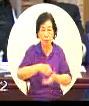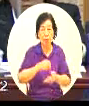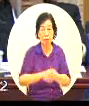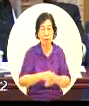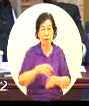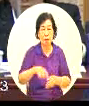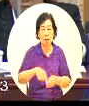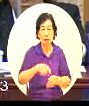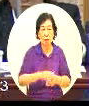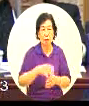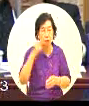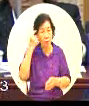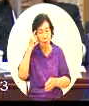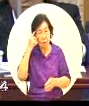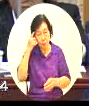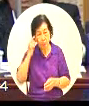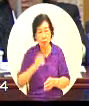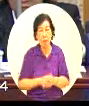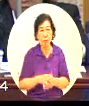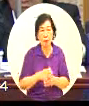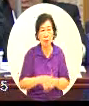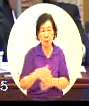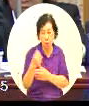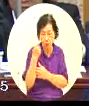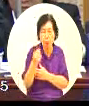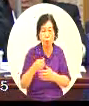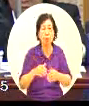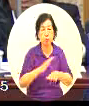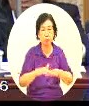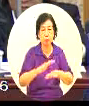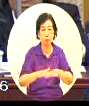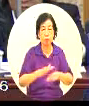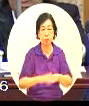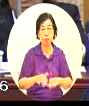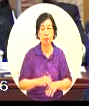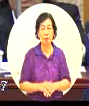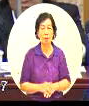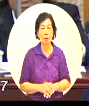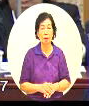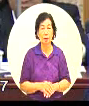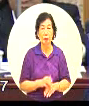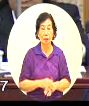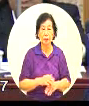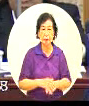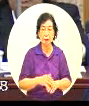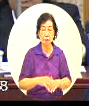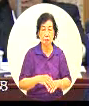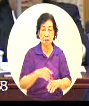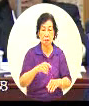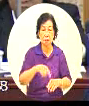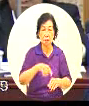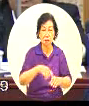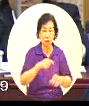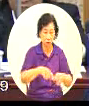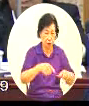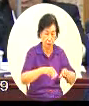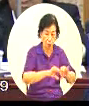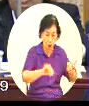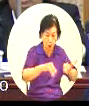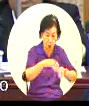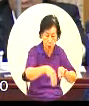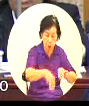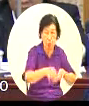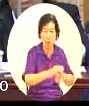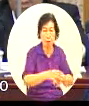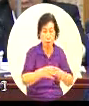向来努力。那我可以让我简单回答一下哈。我们现在要如果要让他先走的话，130公顷这一块我们会先